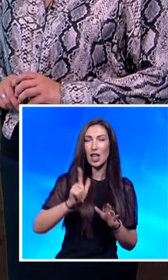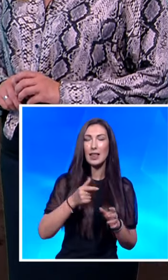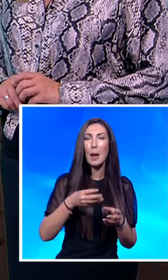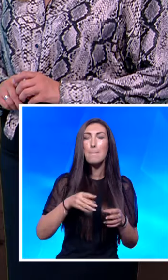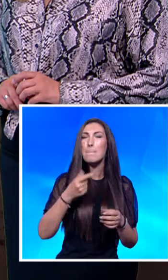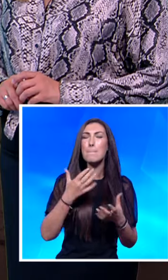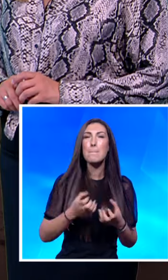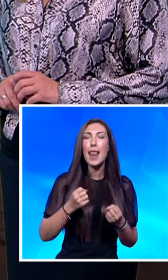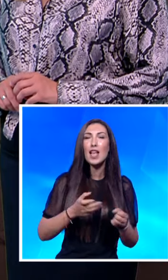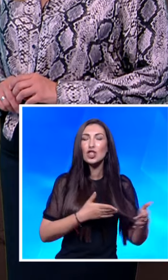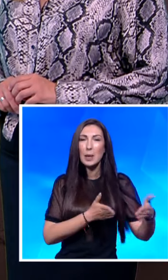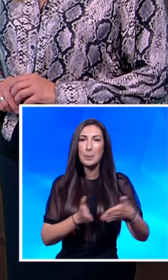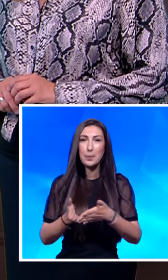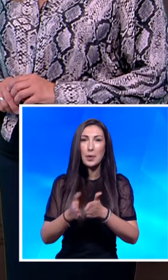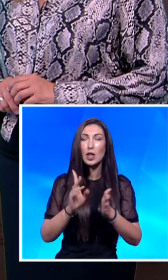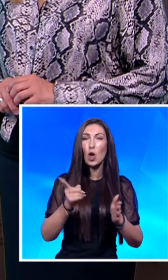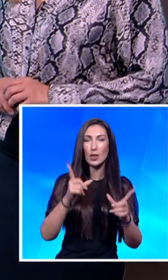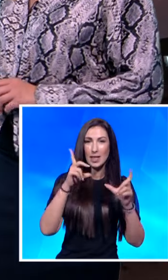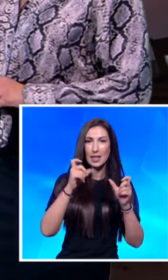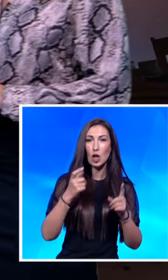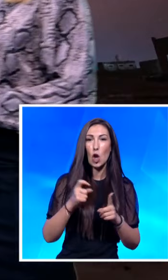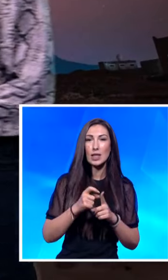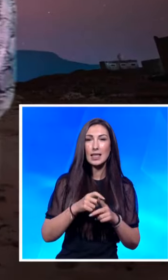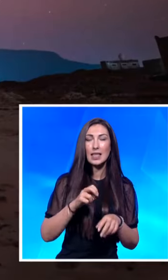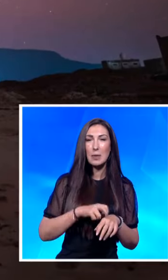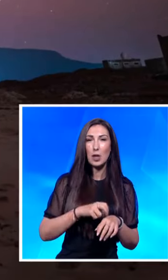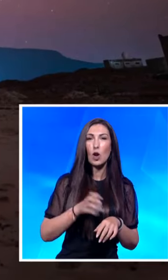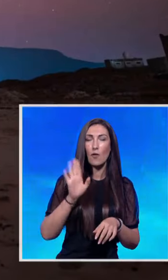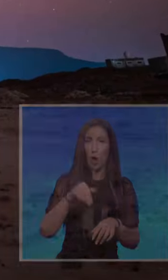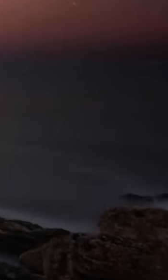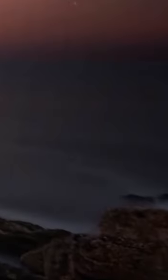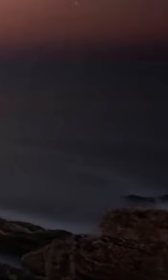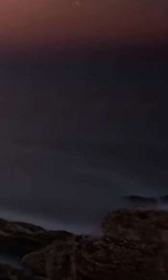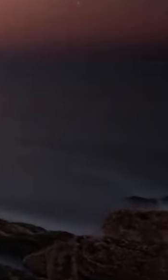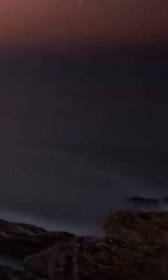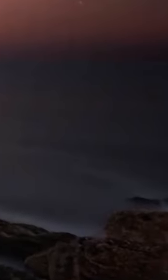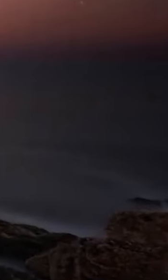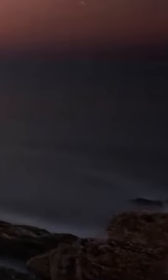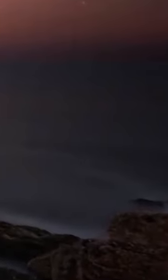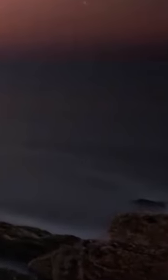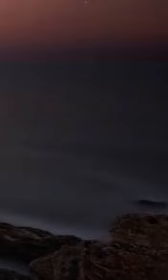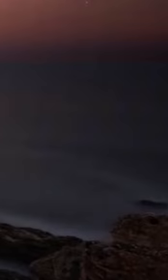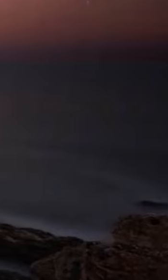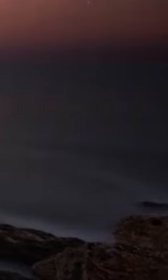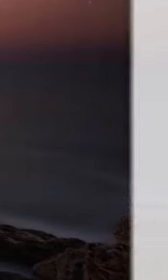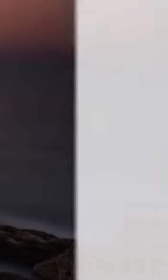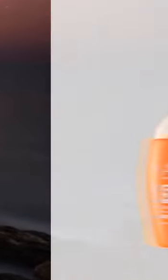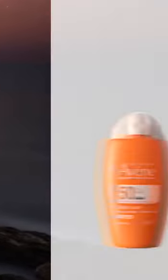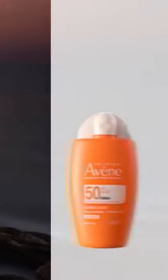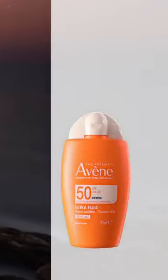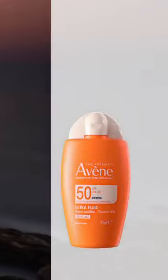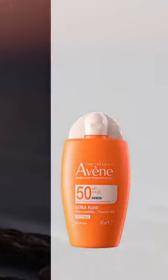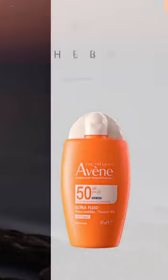път, заснети от Росица Димитрова. Още много образователни астрофотографии можете да видите на авторската изложба във Варна